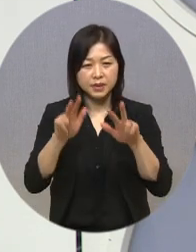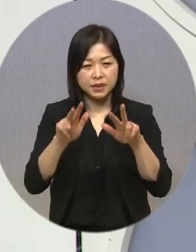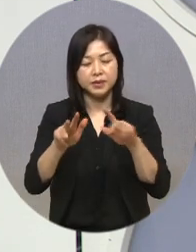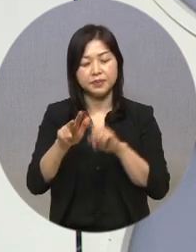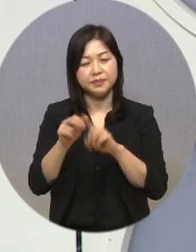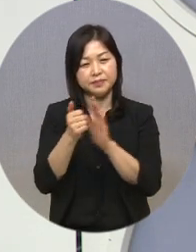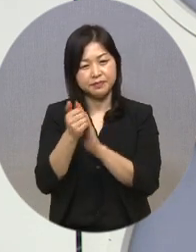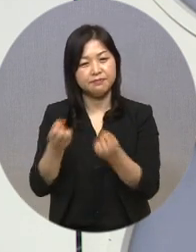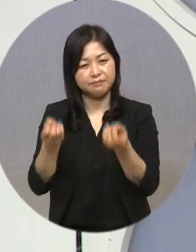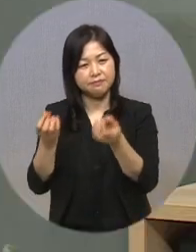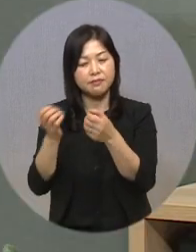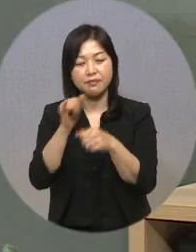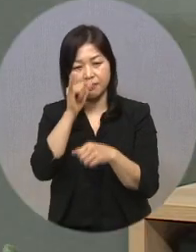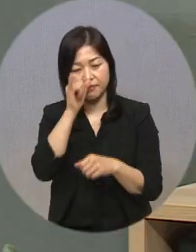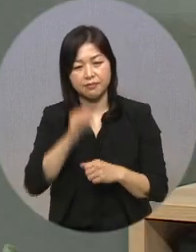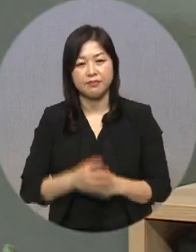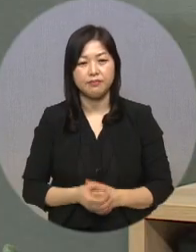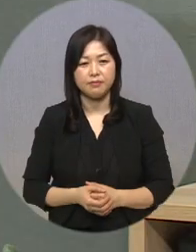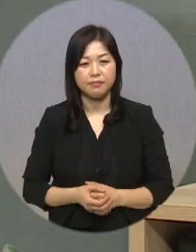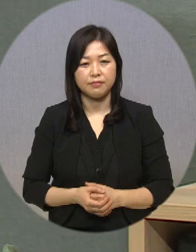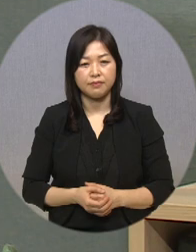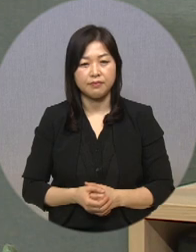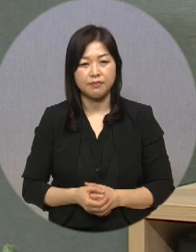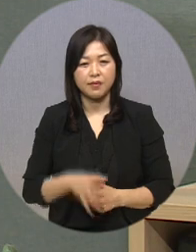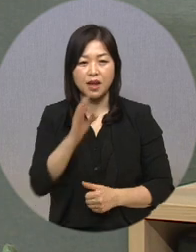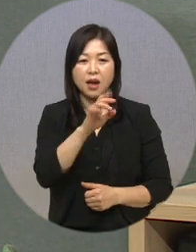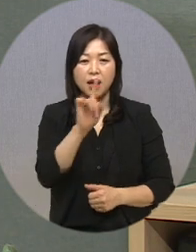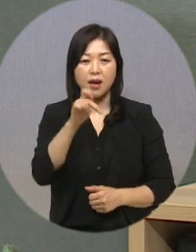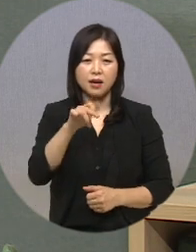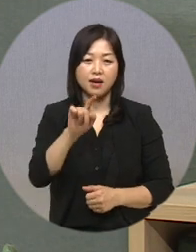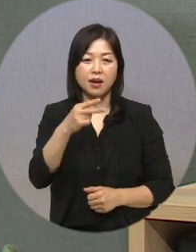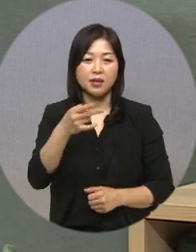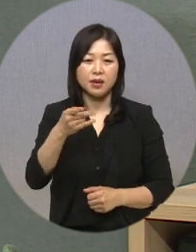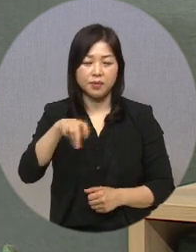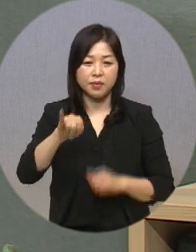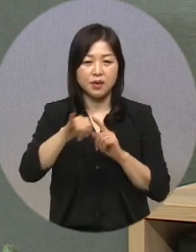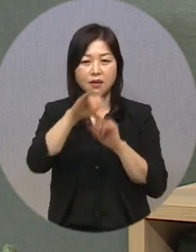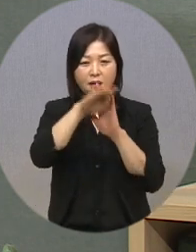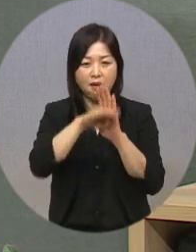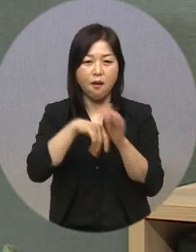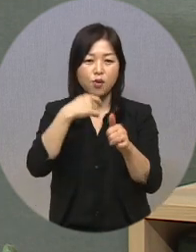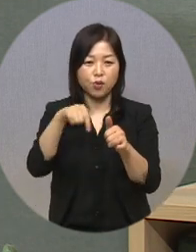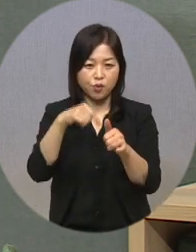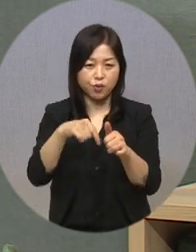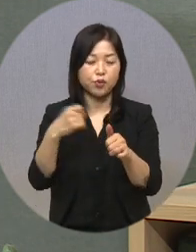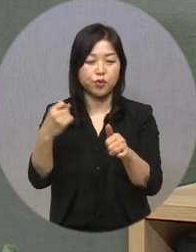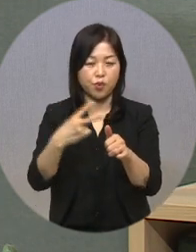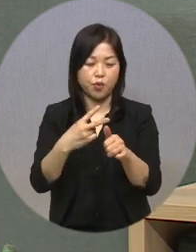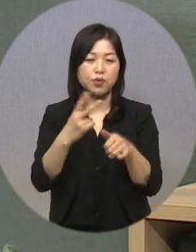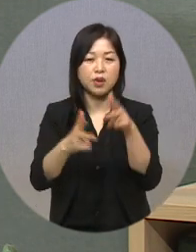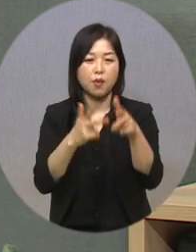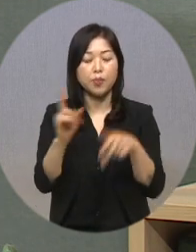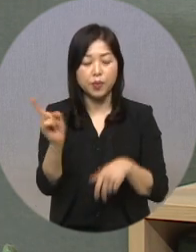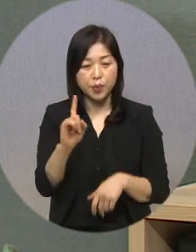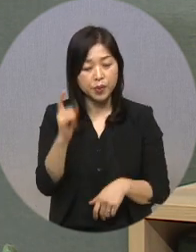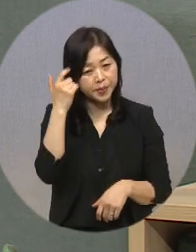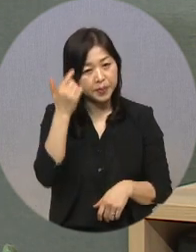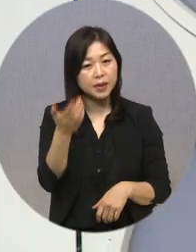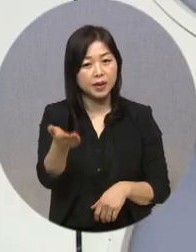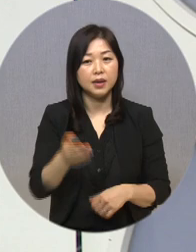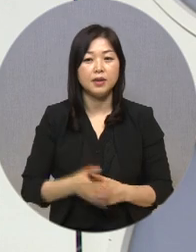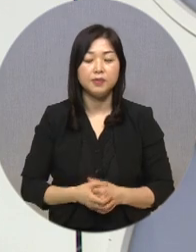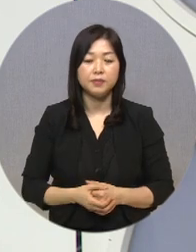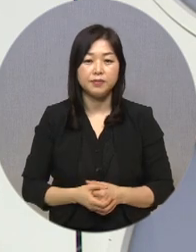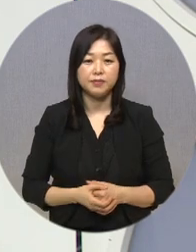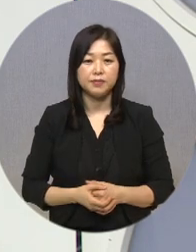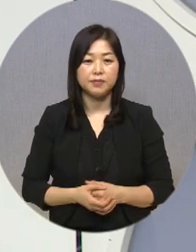동시에. 그리고 그래서 아카데미에 통해서 커리큘럼이라든가 교육 프로그램이